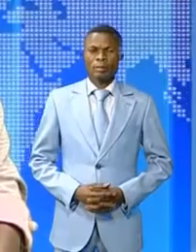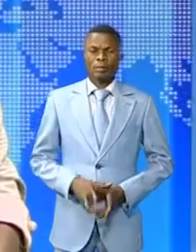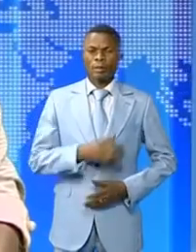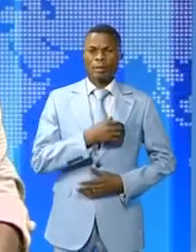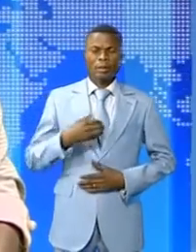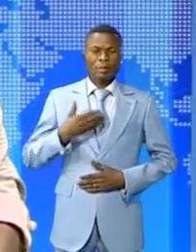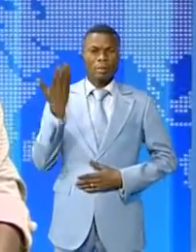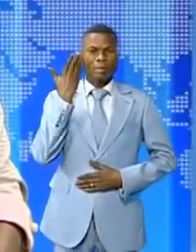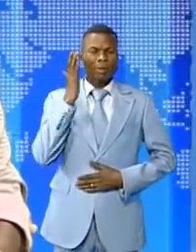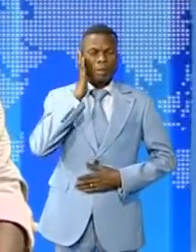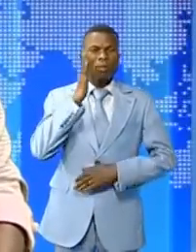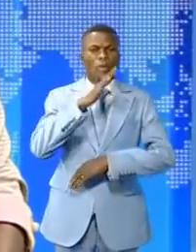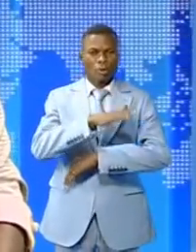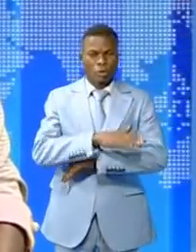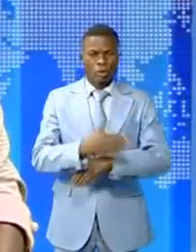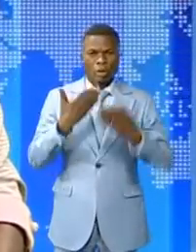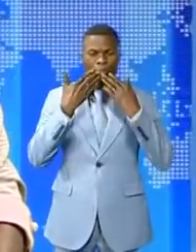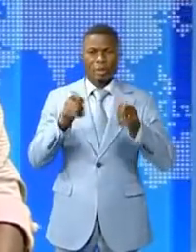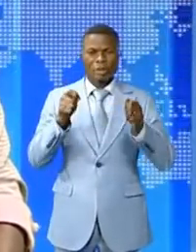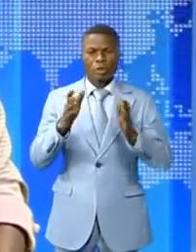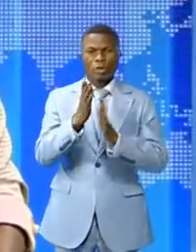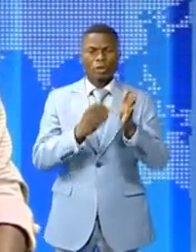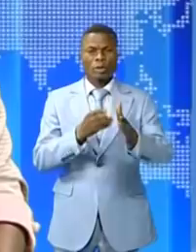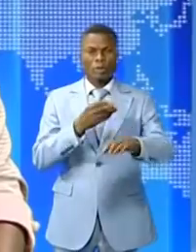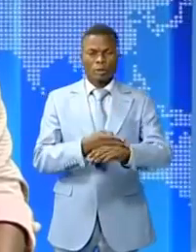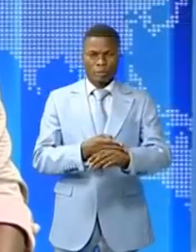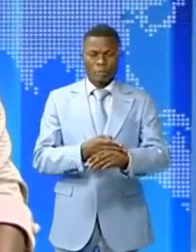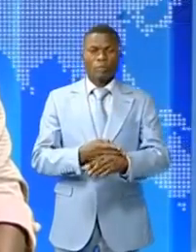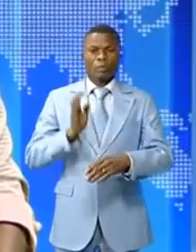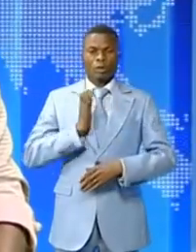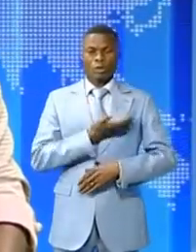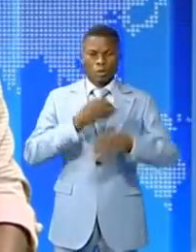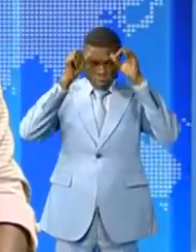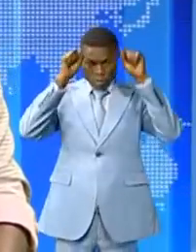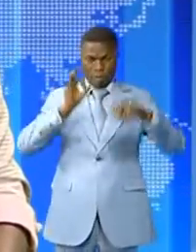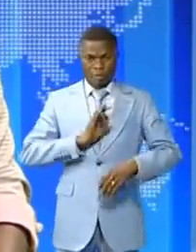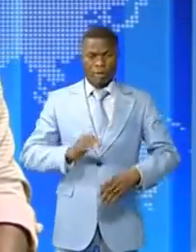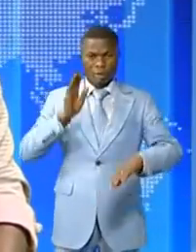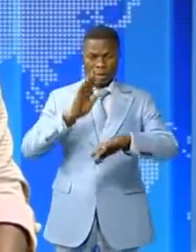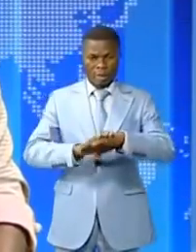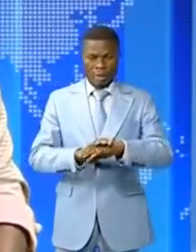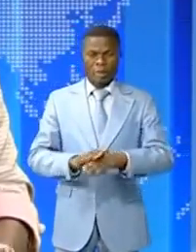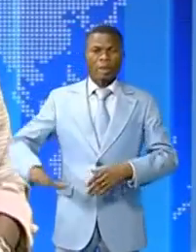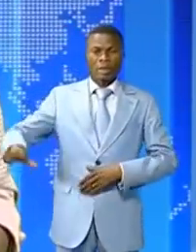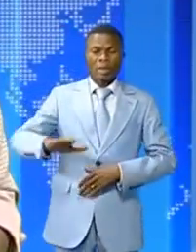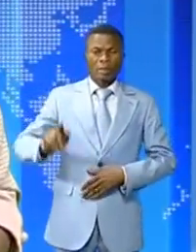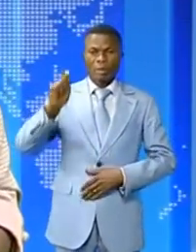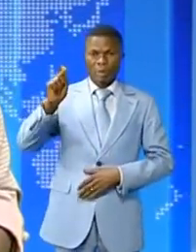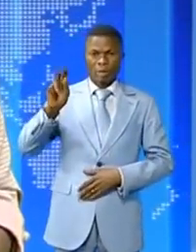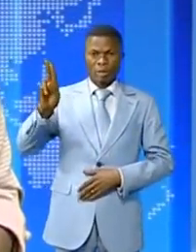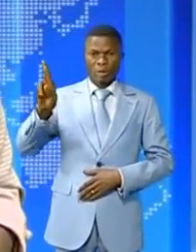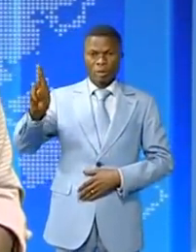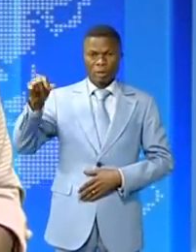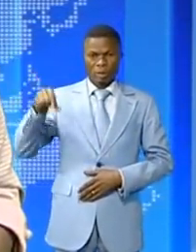Mesdames, Messieurs, bonsoir. Bienvenue au 19h. Les titres. Félix Tshisekedi est arrivé à Ankara pour une visite de 3 jours. Il est